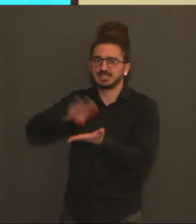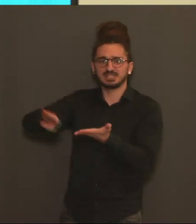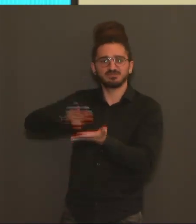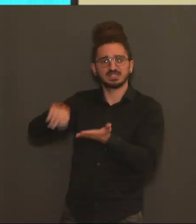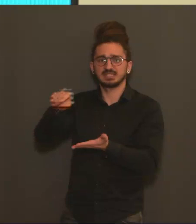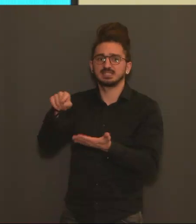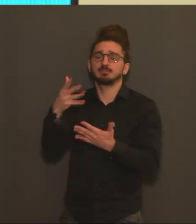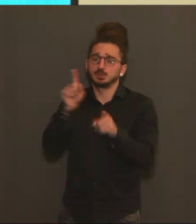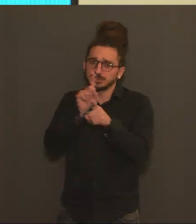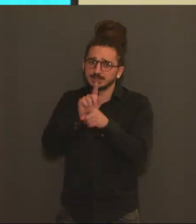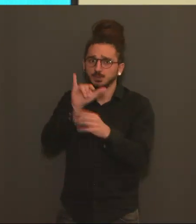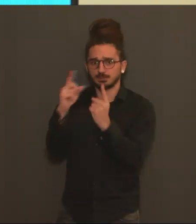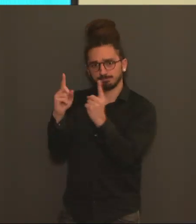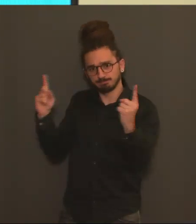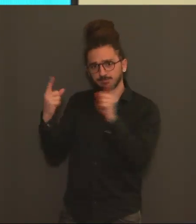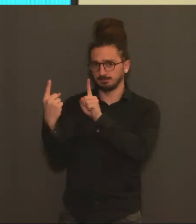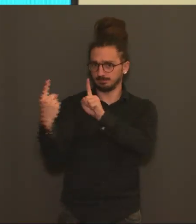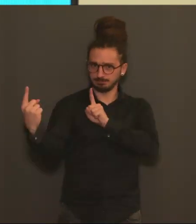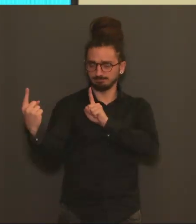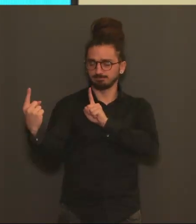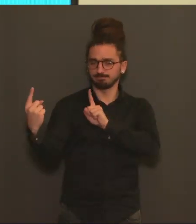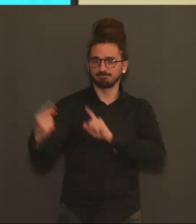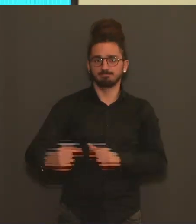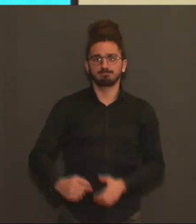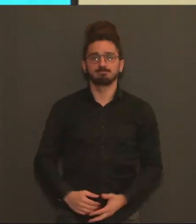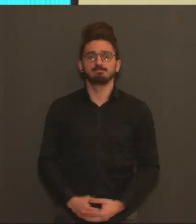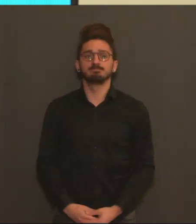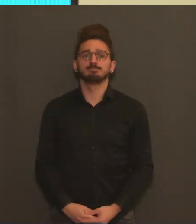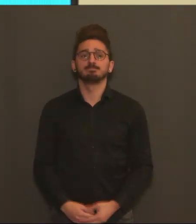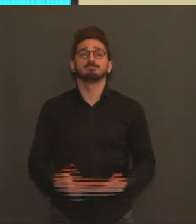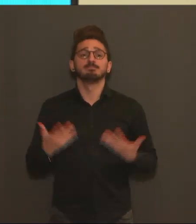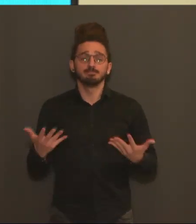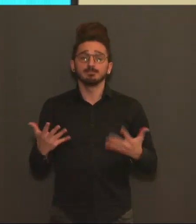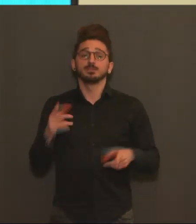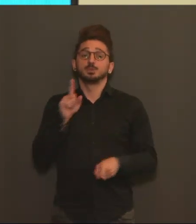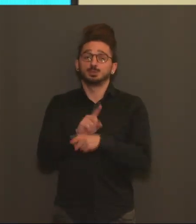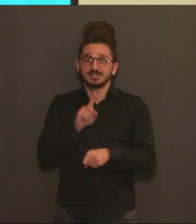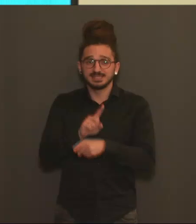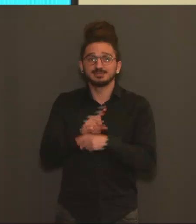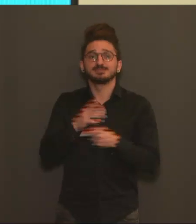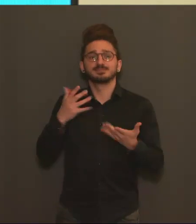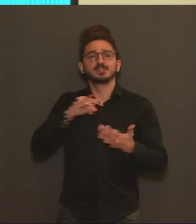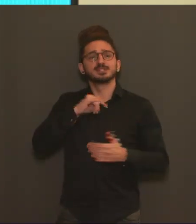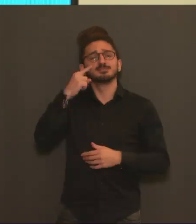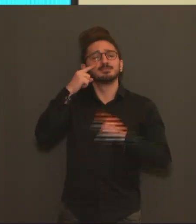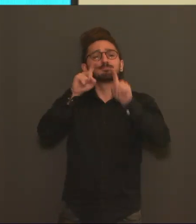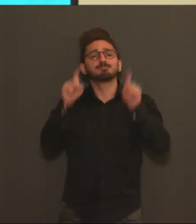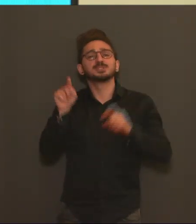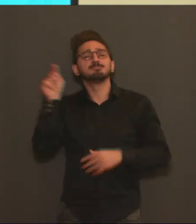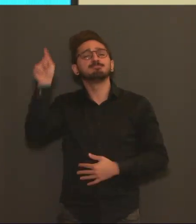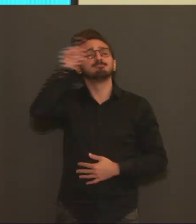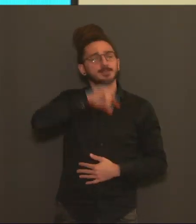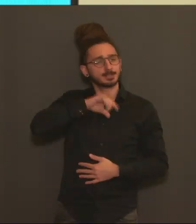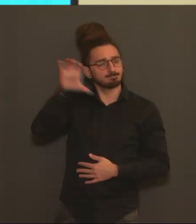des activités elles-mêmes, on s'est rendu compte dans différents pays que ce qui entoure les activités est au moins aussi à risque et parfois même plus à